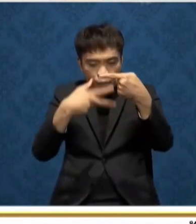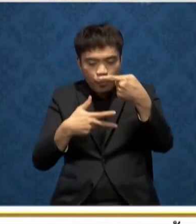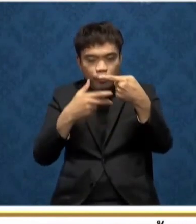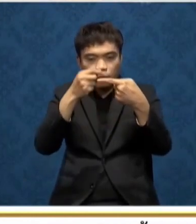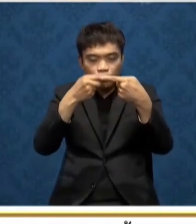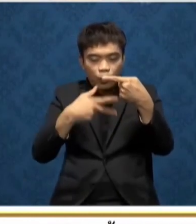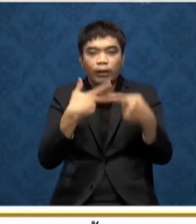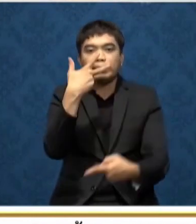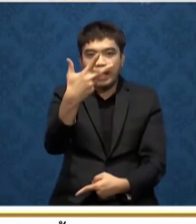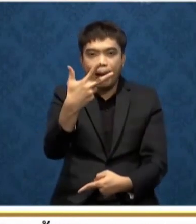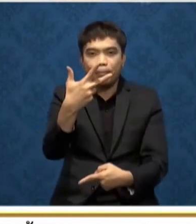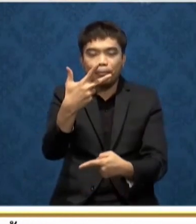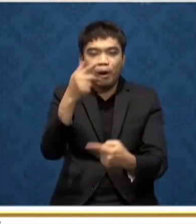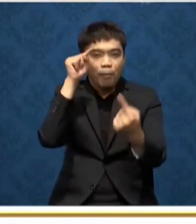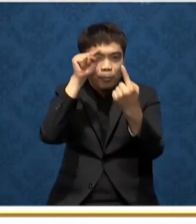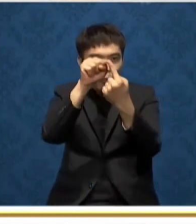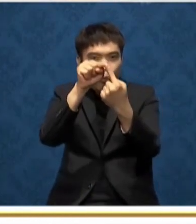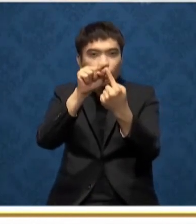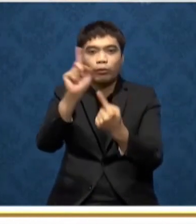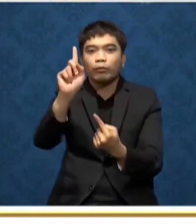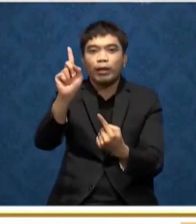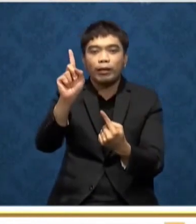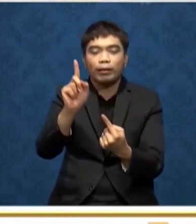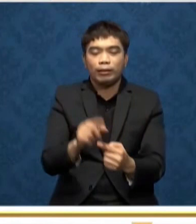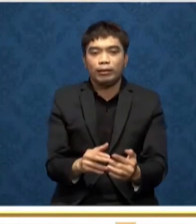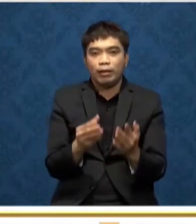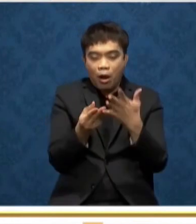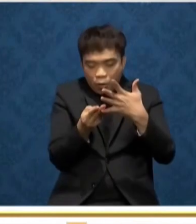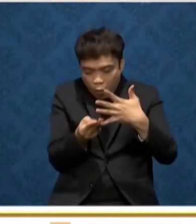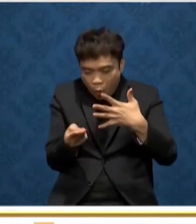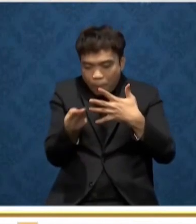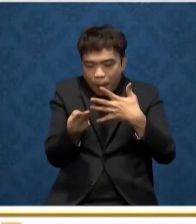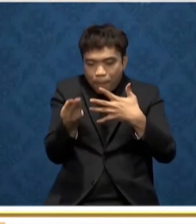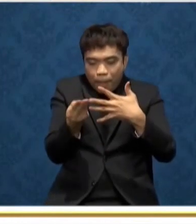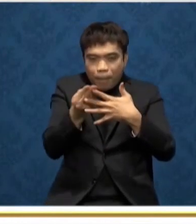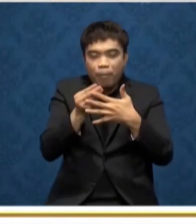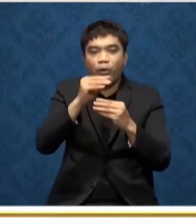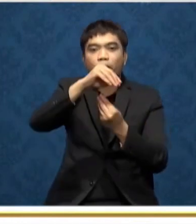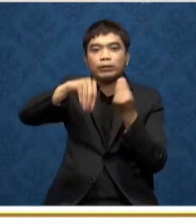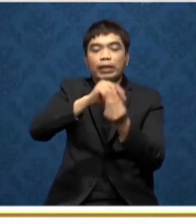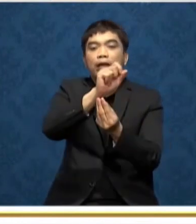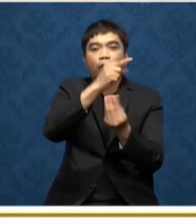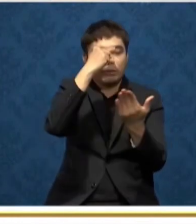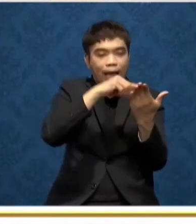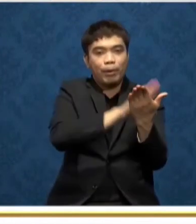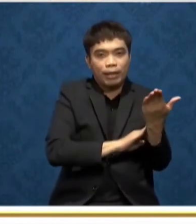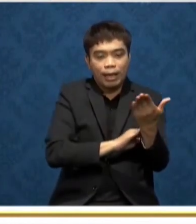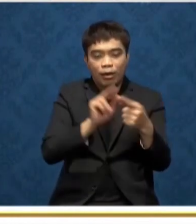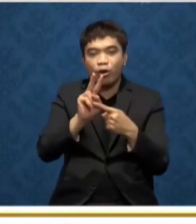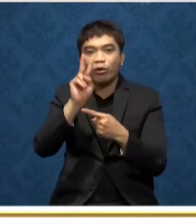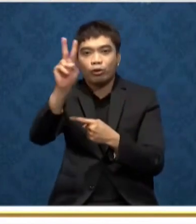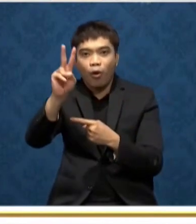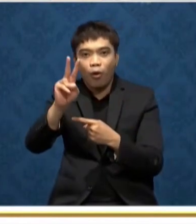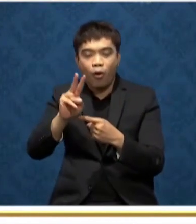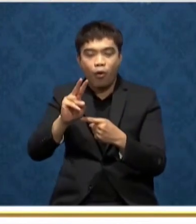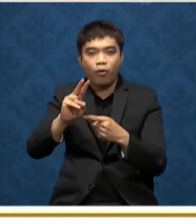ซึ่ 3 เปาหมายนั้ประกอบด้วย เป้าหมายท 1 ยกระดับศักยภาพทางเศรษฐกของประเทศเป้าหมายที่ 2 การกระจายคามเจริญ